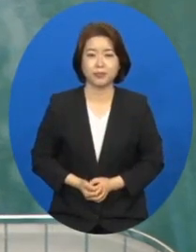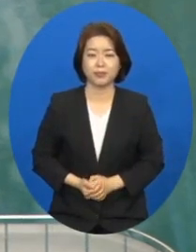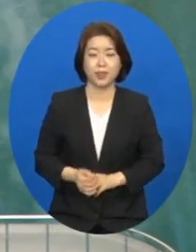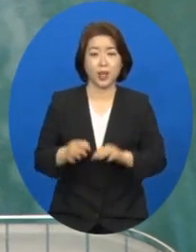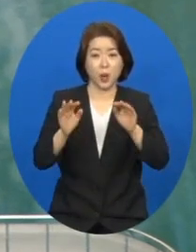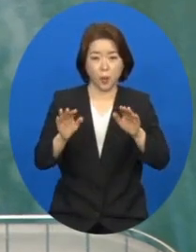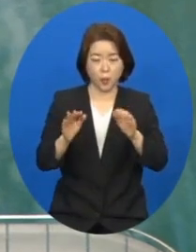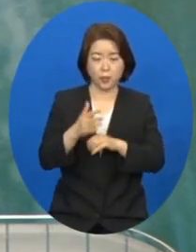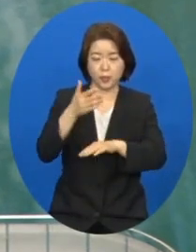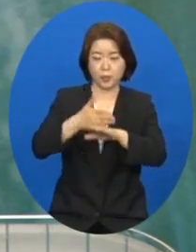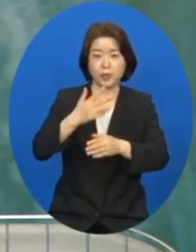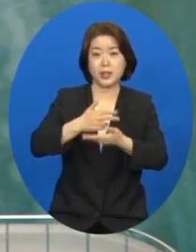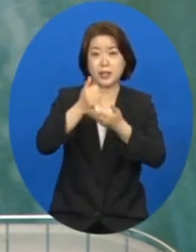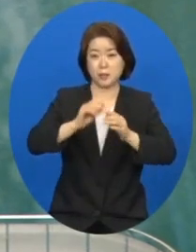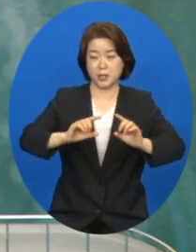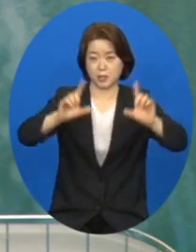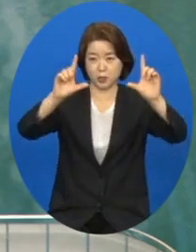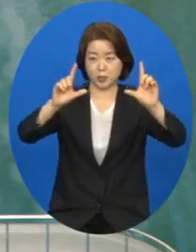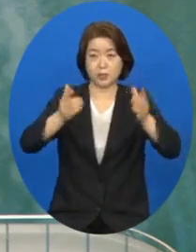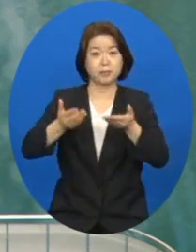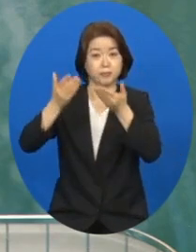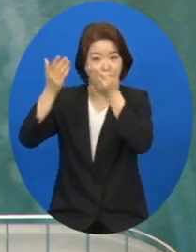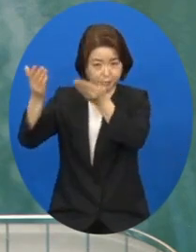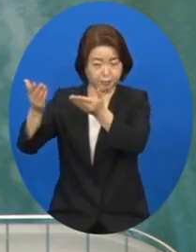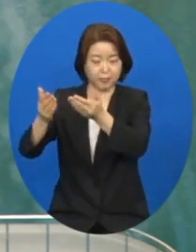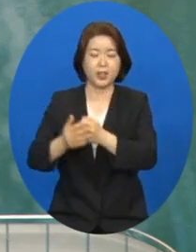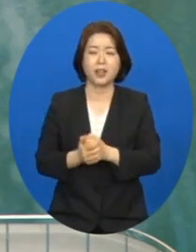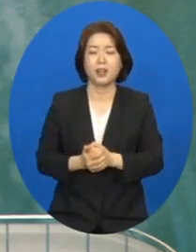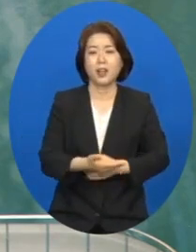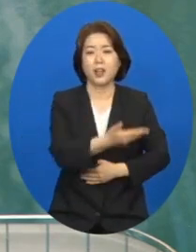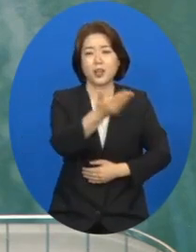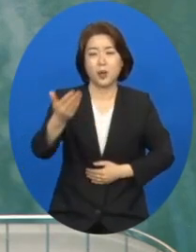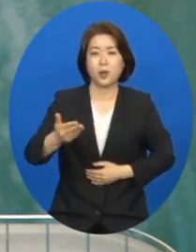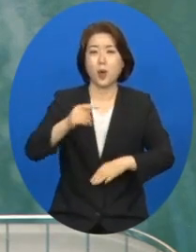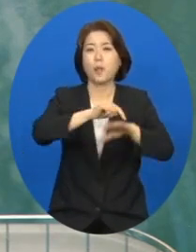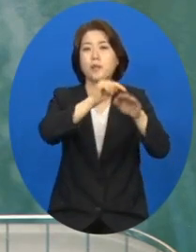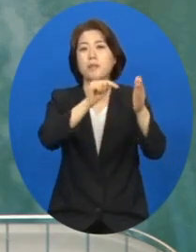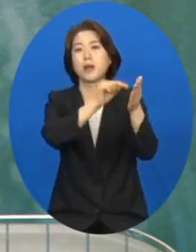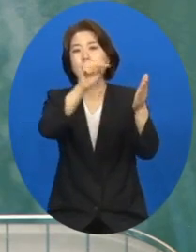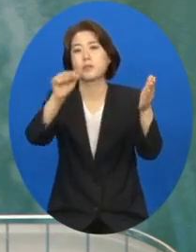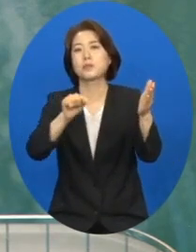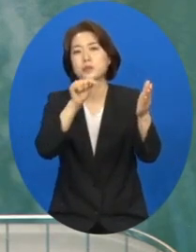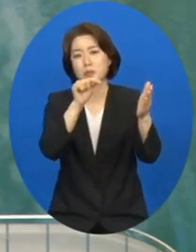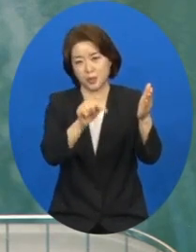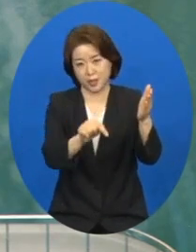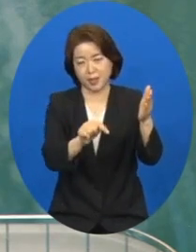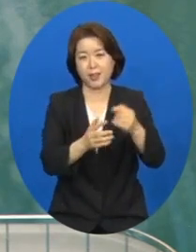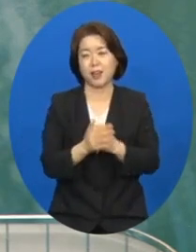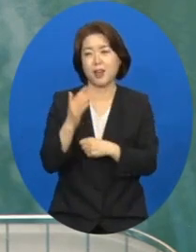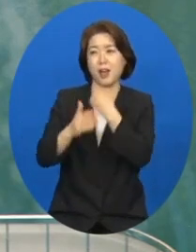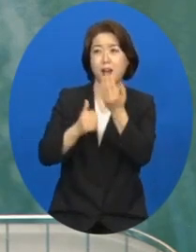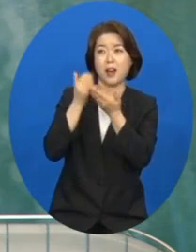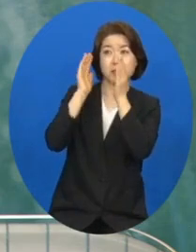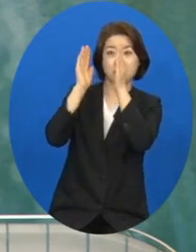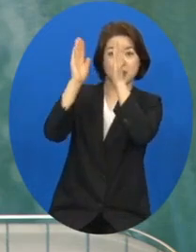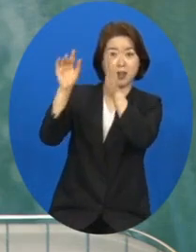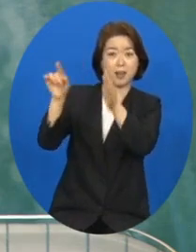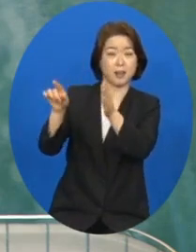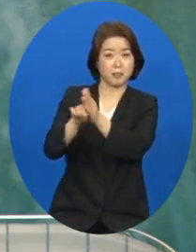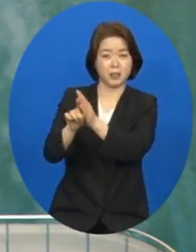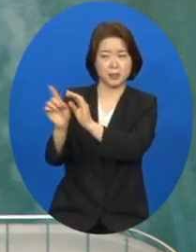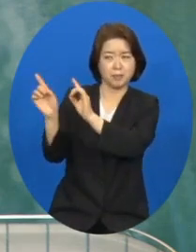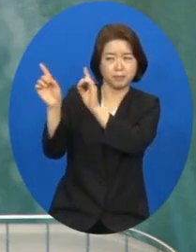오늘 감사주의를 지키면서 여러분들의 마음속에 하나님을 향한 믿음의 회복이 일어나게